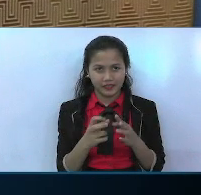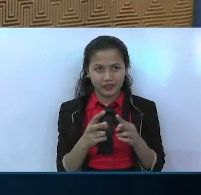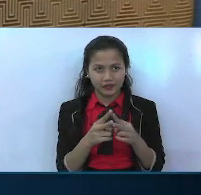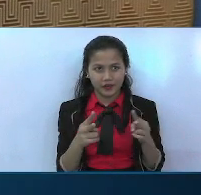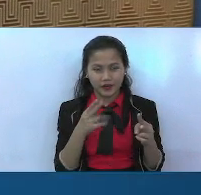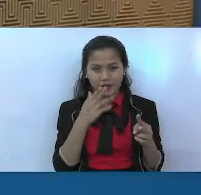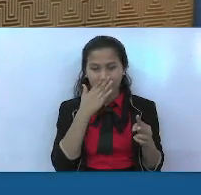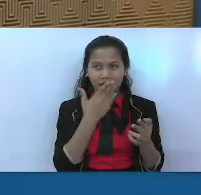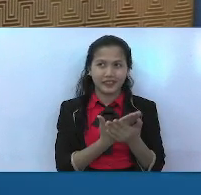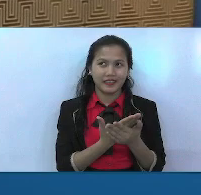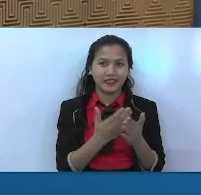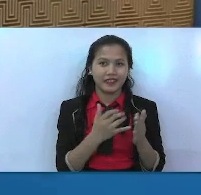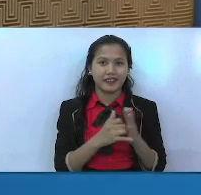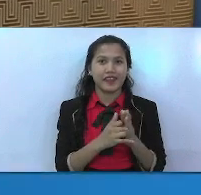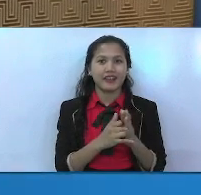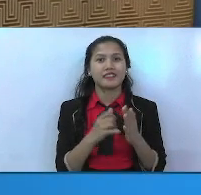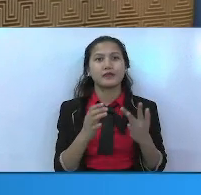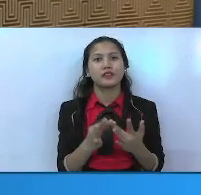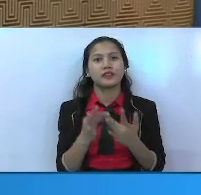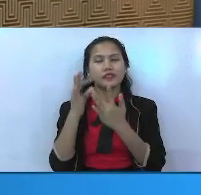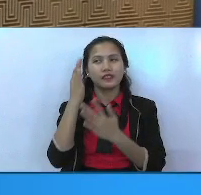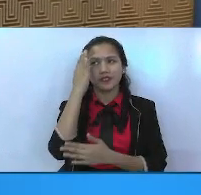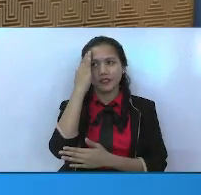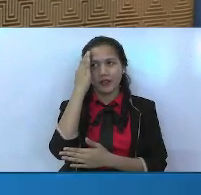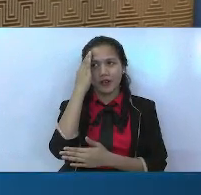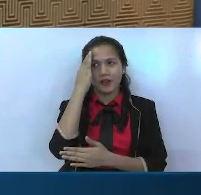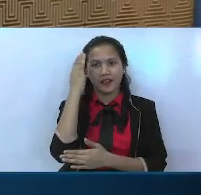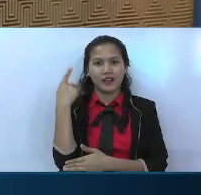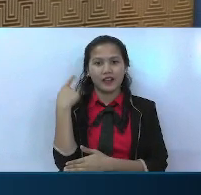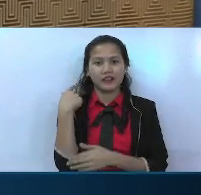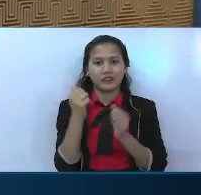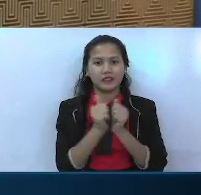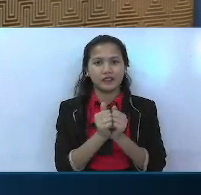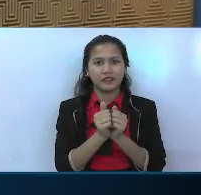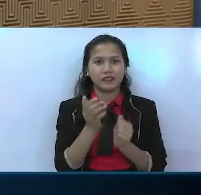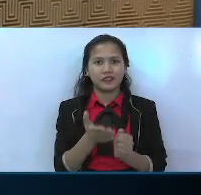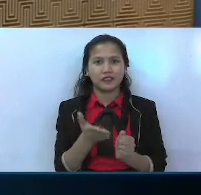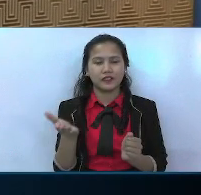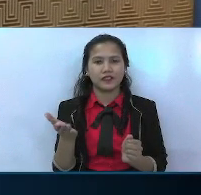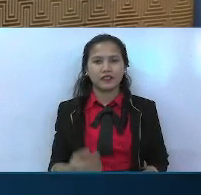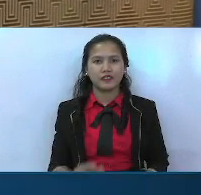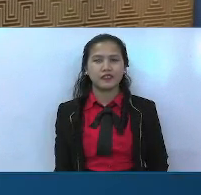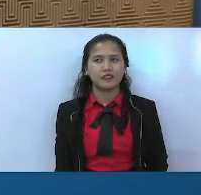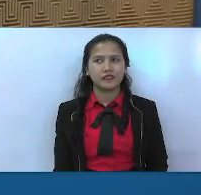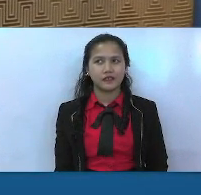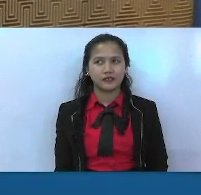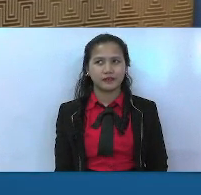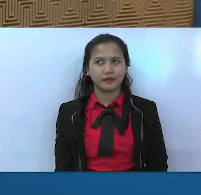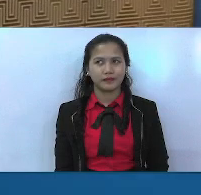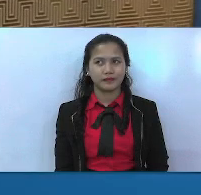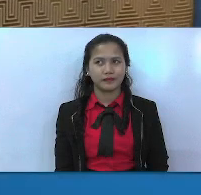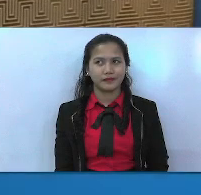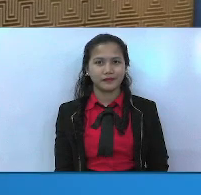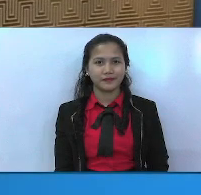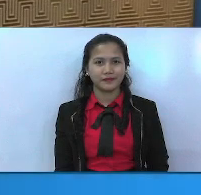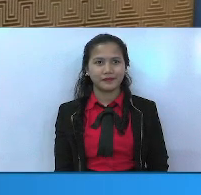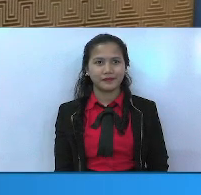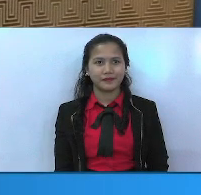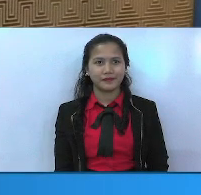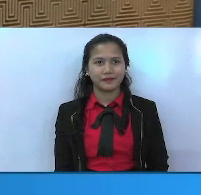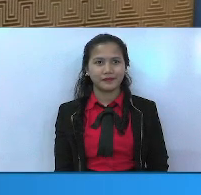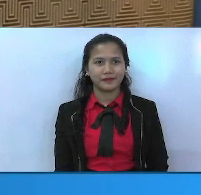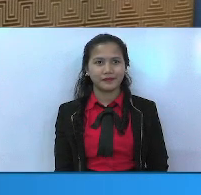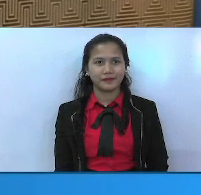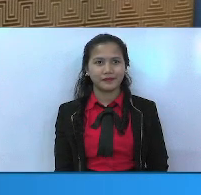may naiinggit sa iyo. Yeah, oo. Eh, bakit hindi kayo makarelate? Puro pa sir yung walang alam. Puro eh.